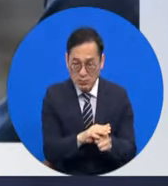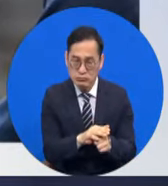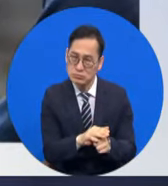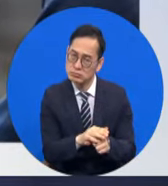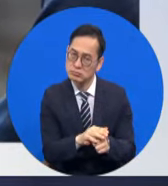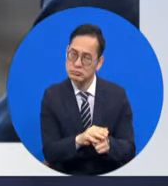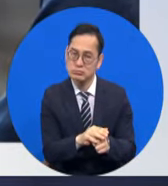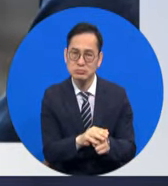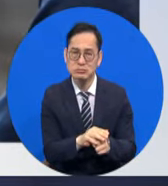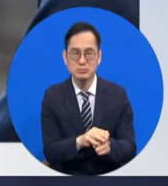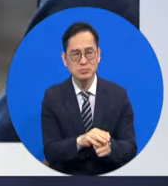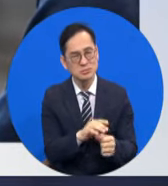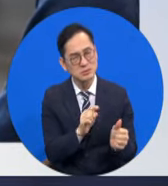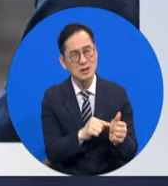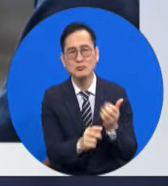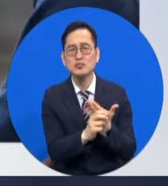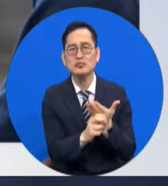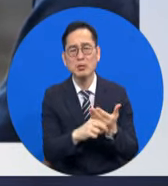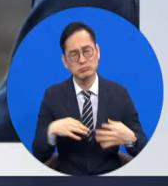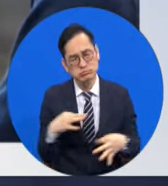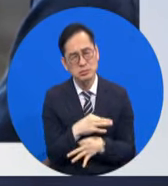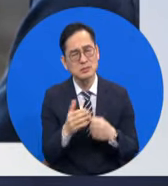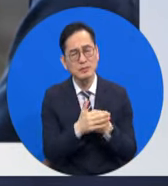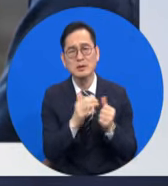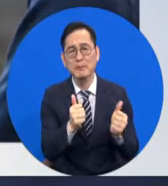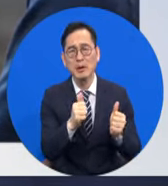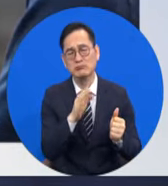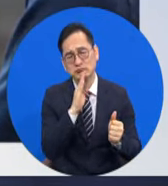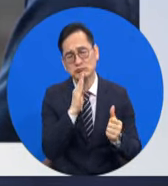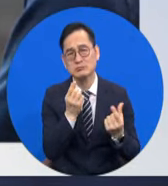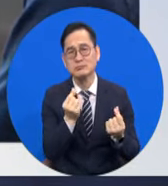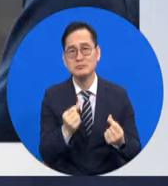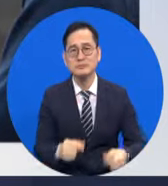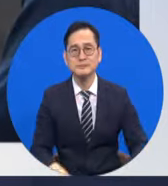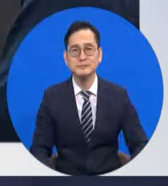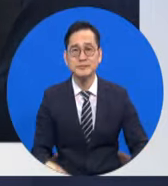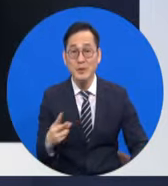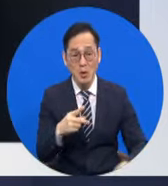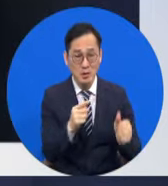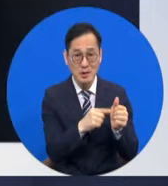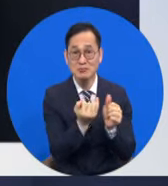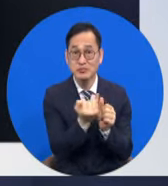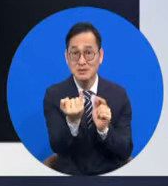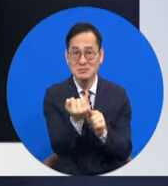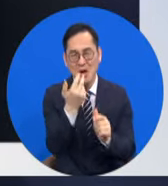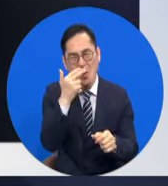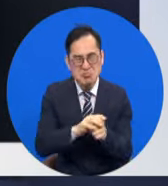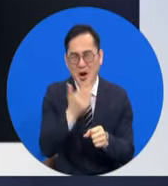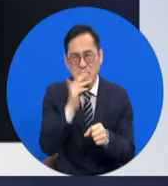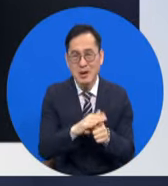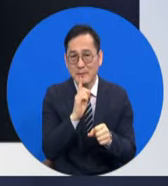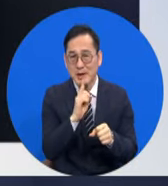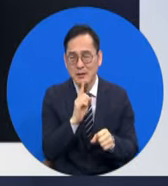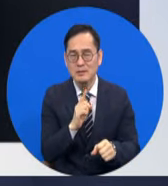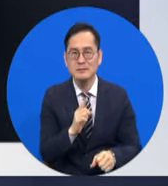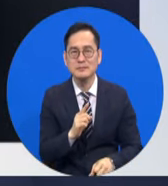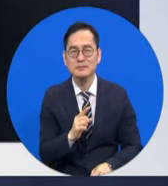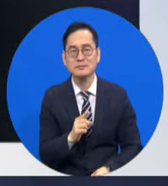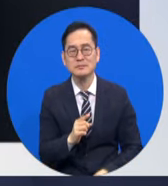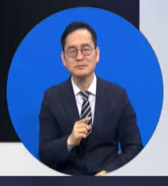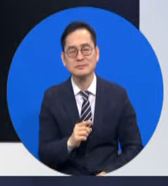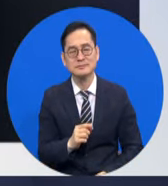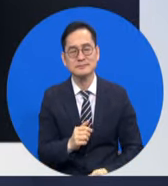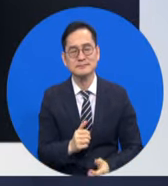봤을 때 좀 문제가 있다는 그런 생각이 들고 더 중요한 건 뭐냐면은 김혜경 씨 재판도 뭐 억울하다 이렇게 그 말씀을 갖다